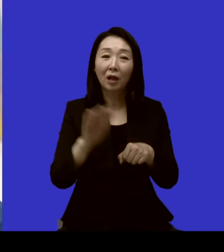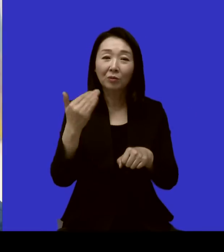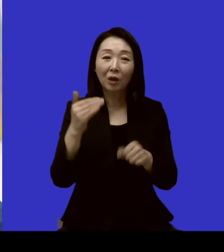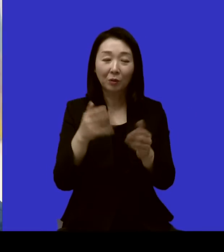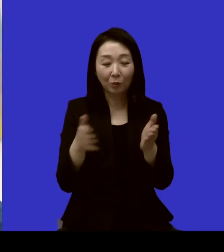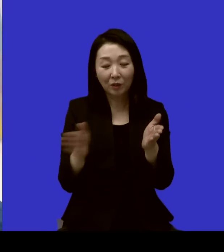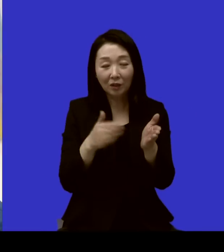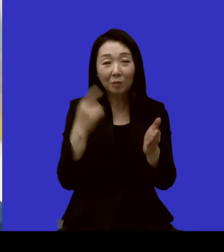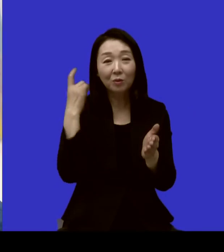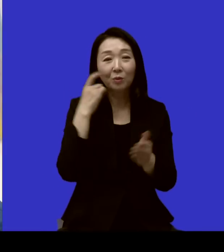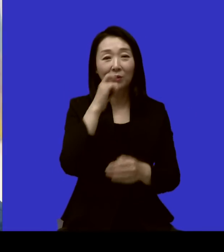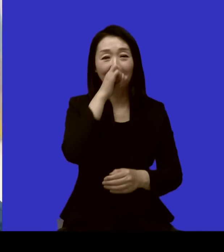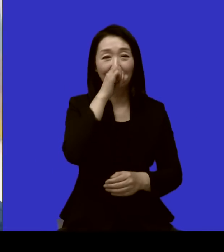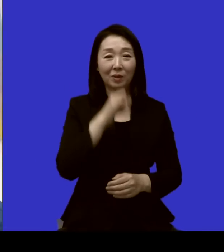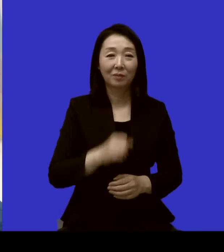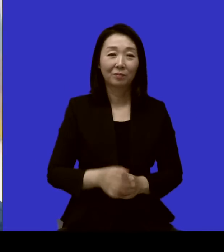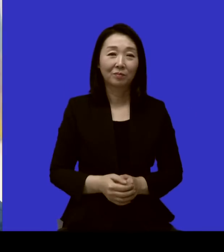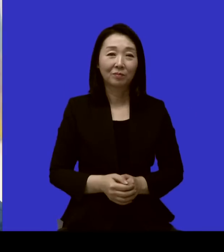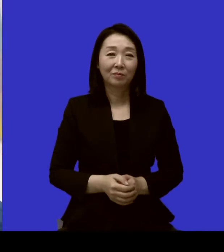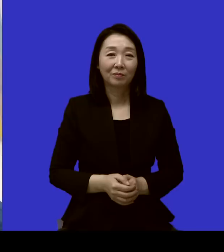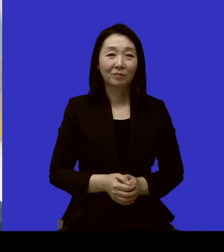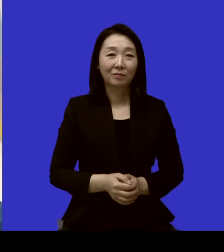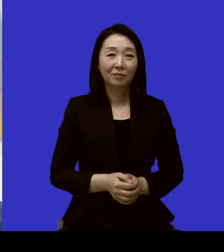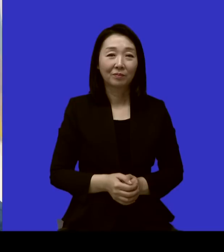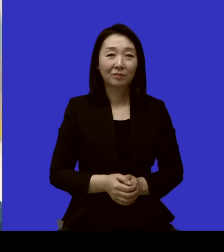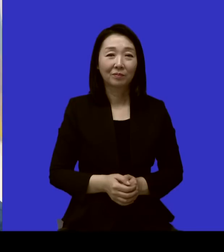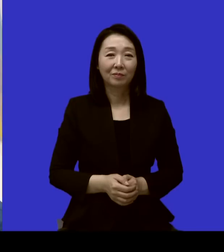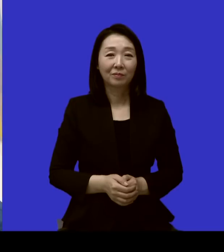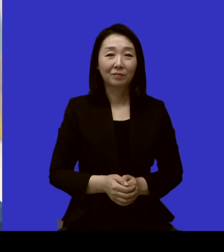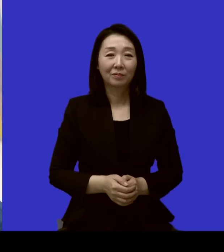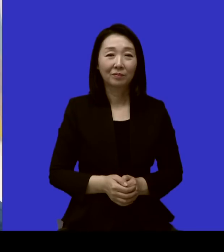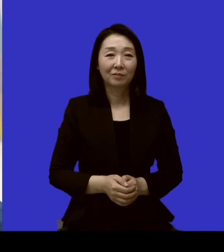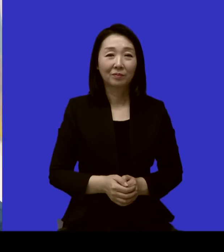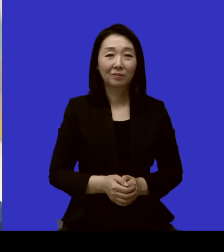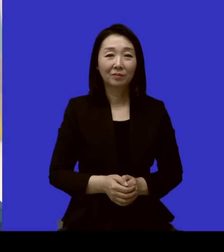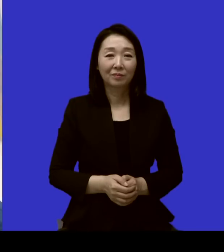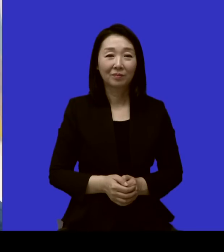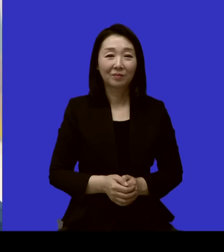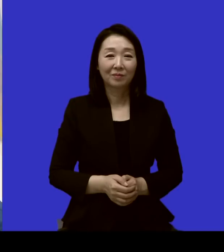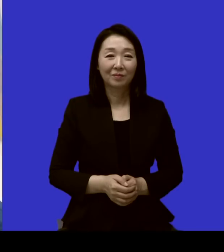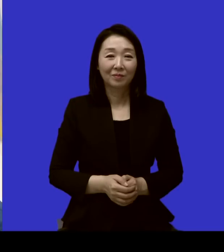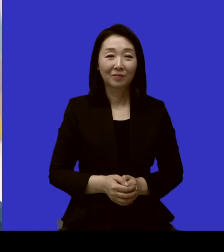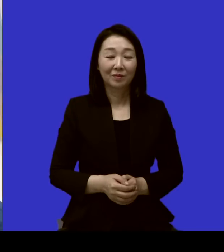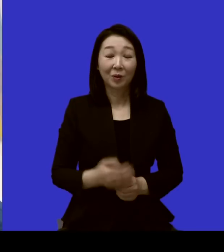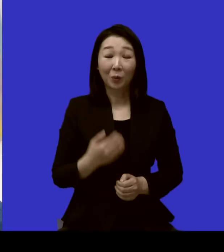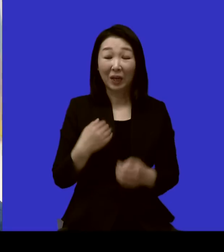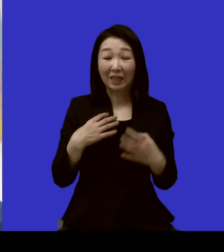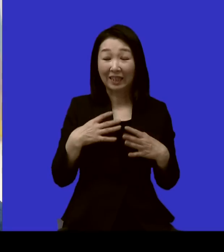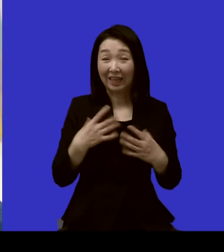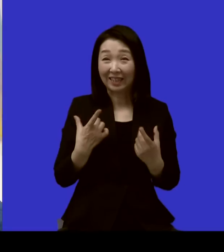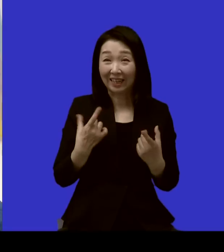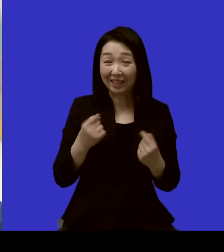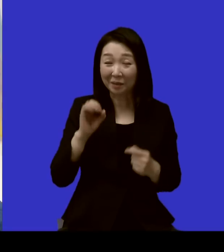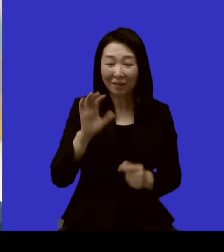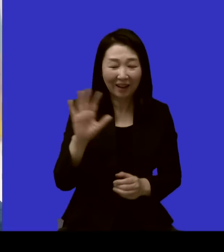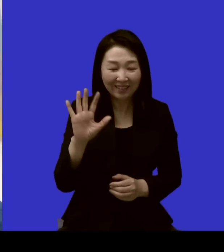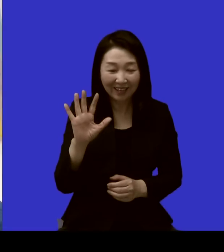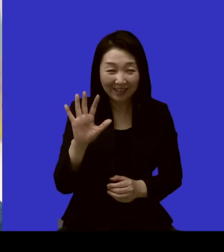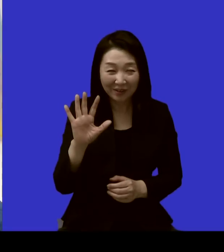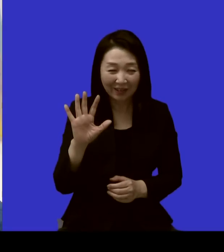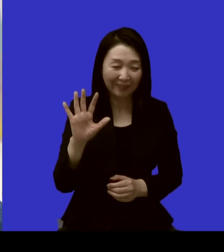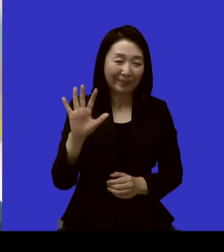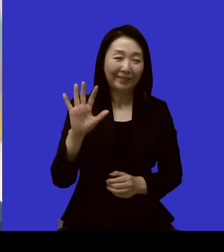너무 좋았고. 그리고 조금 이게 이게 자랑 같아서 이렇게 좀 말씀을 안 드리려고 했는데